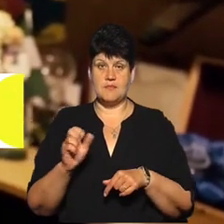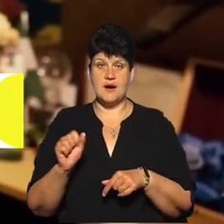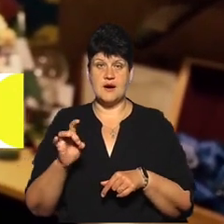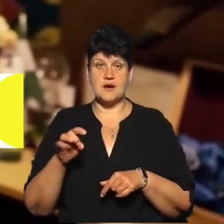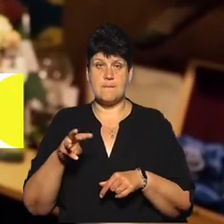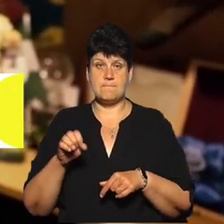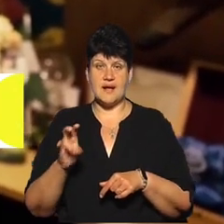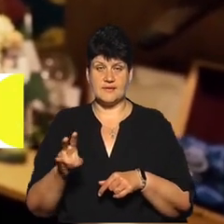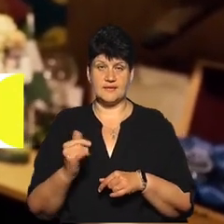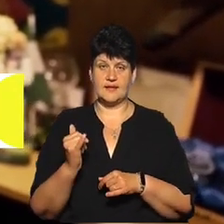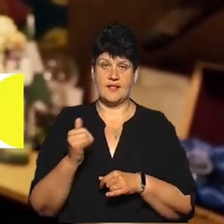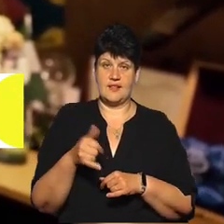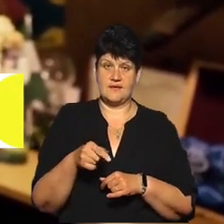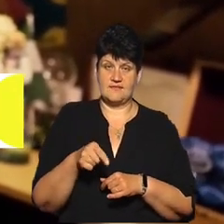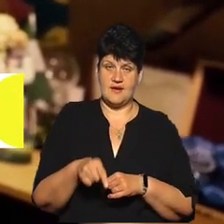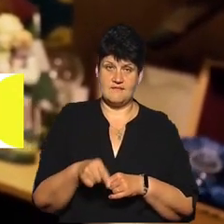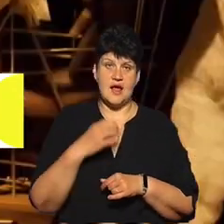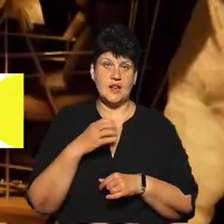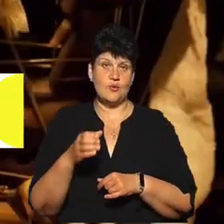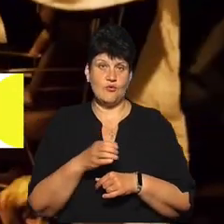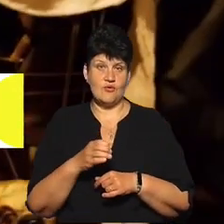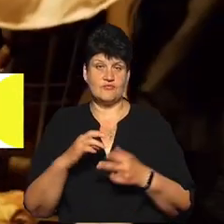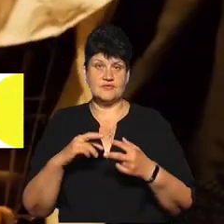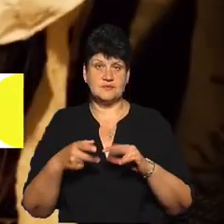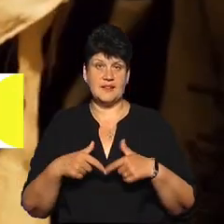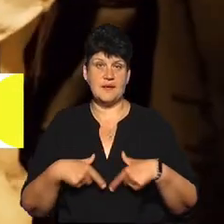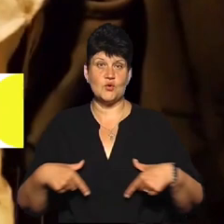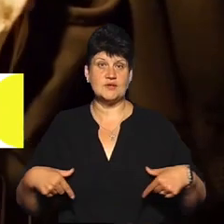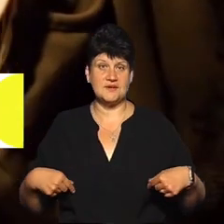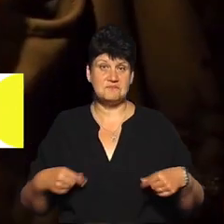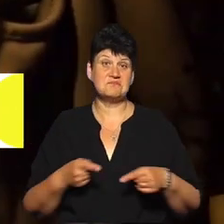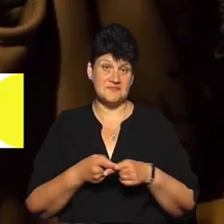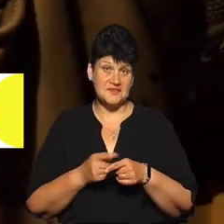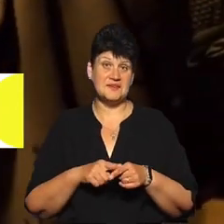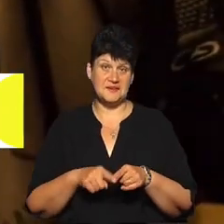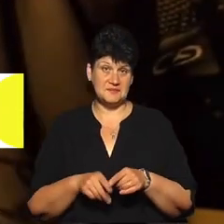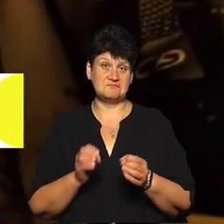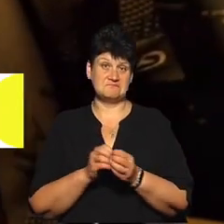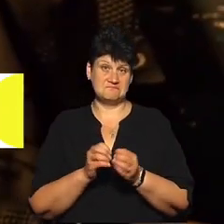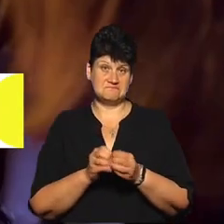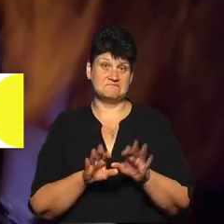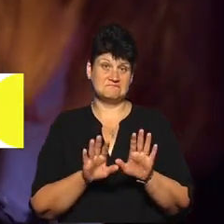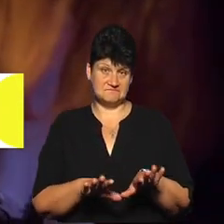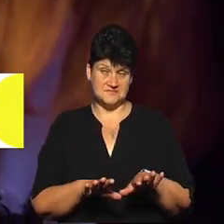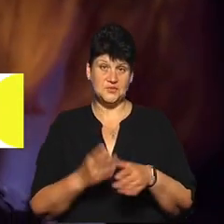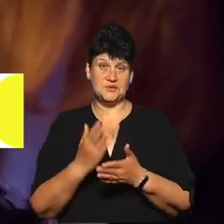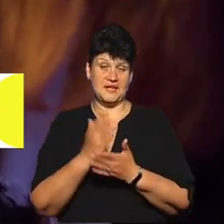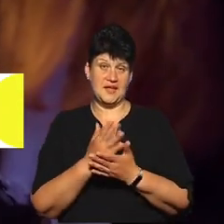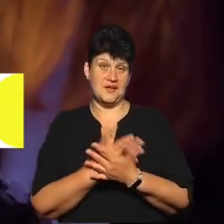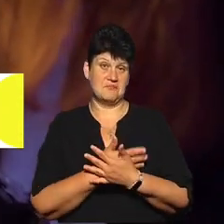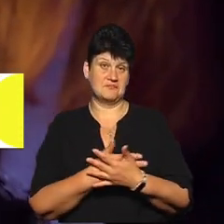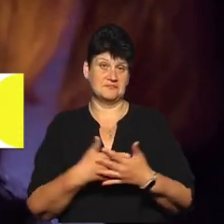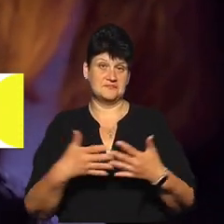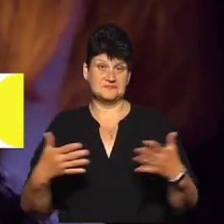якісь алкогольні напитки взамін на бізгалтери. Ця традиція далі збереглася, і тут є така колекція. В